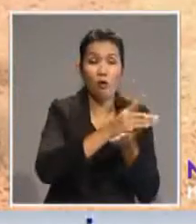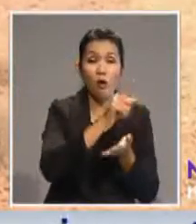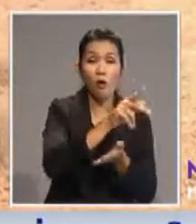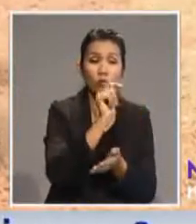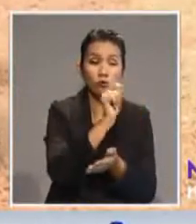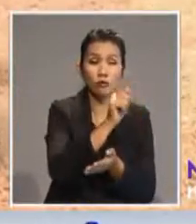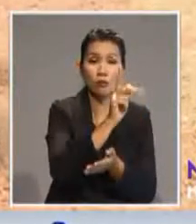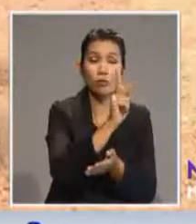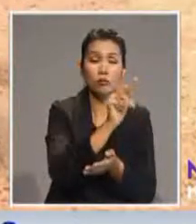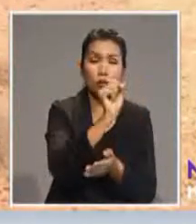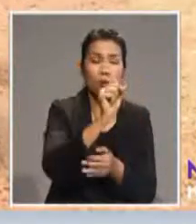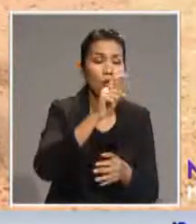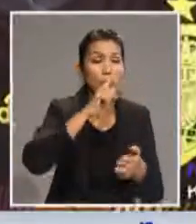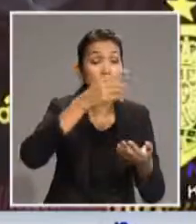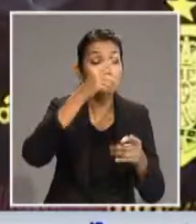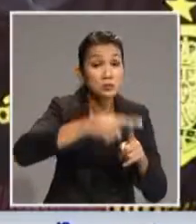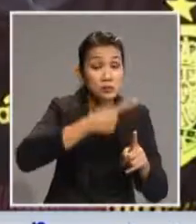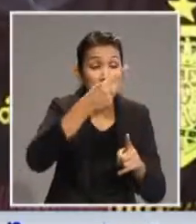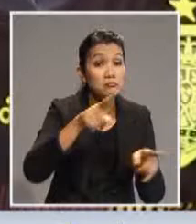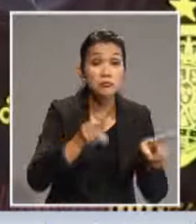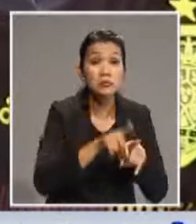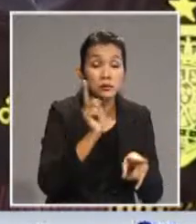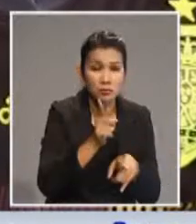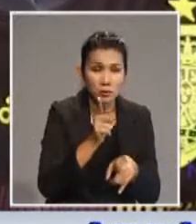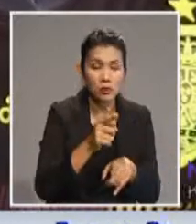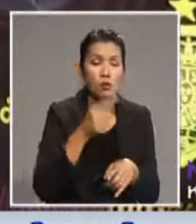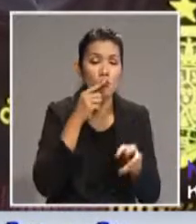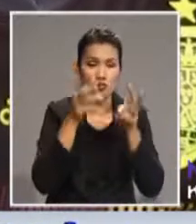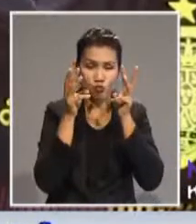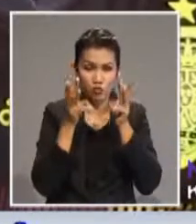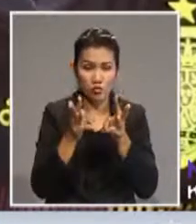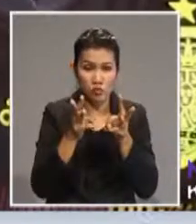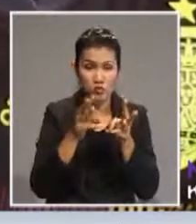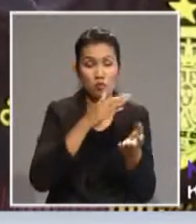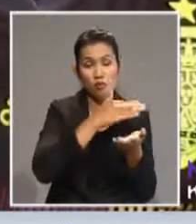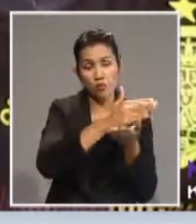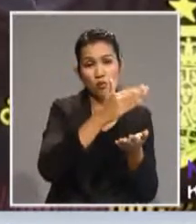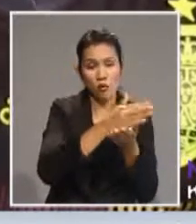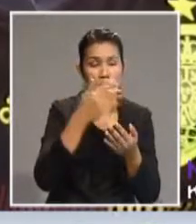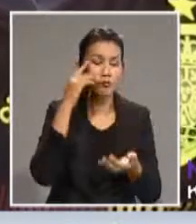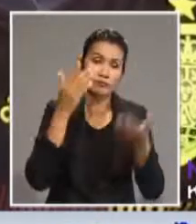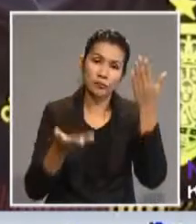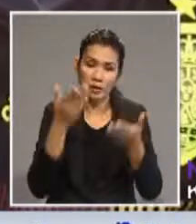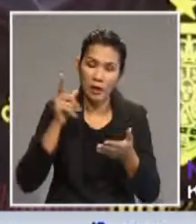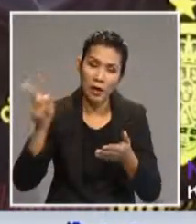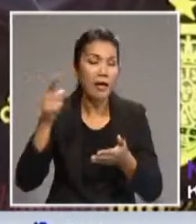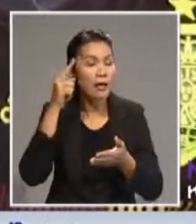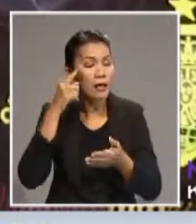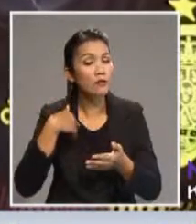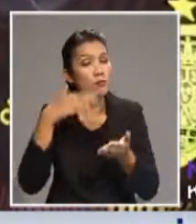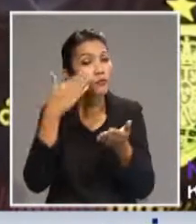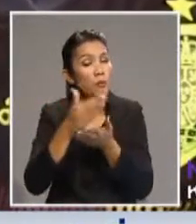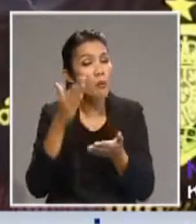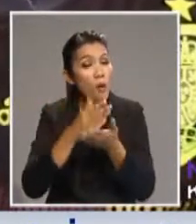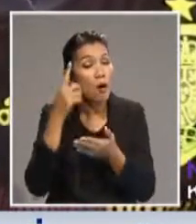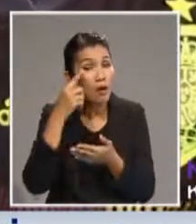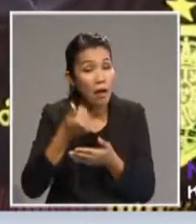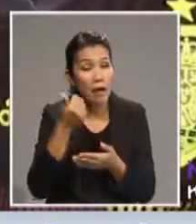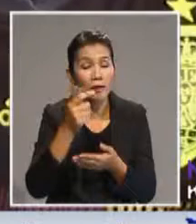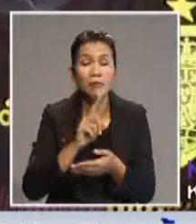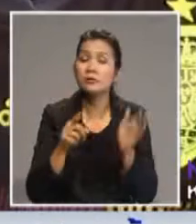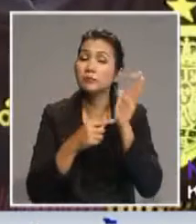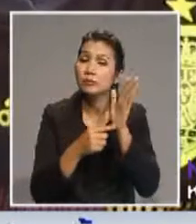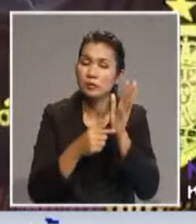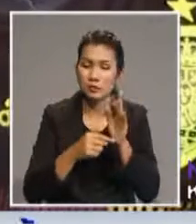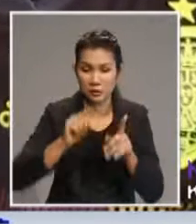ยังไงครับเดือนละแบบเดิมป่ะ คือการส่งก็จะมีอยู่ให้ลูกค้าเป็นคนเลือกว่าความสามารถในการส่งชำระของเขาเนี่ยยังไงอ